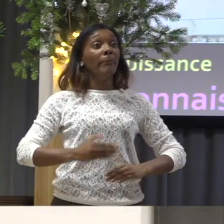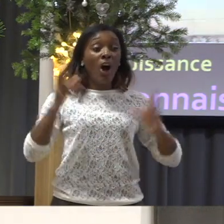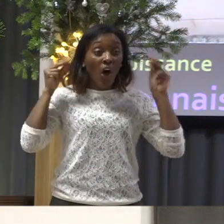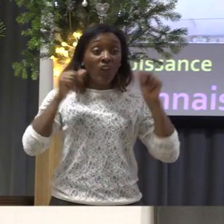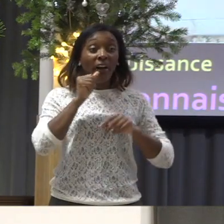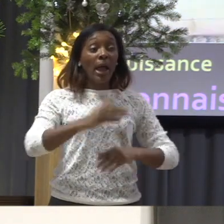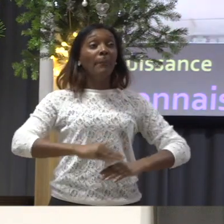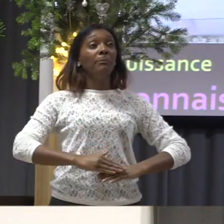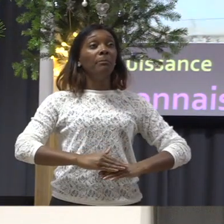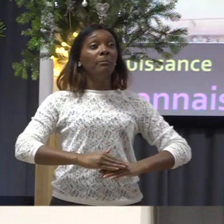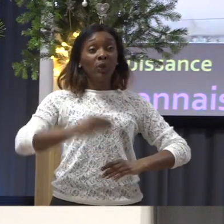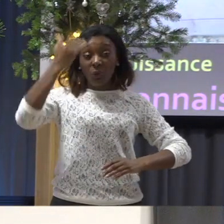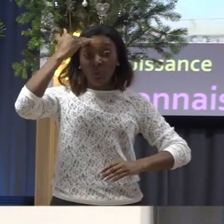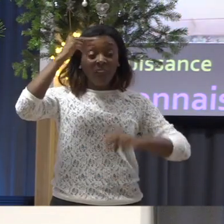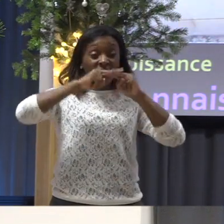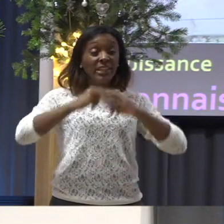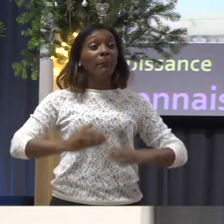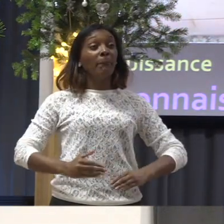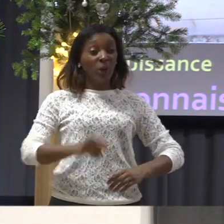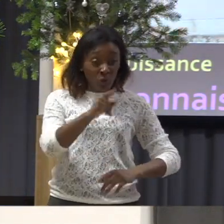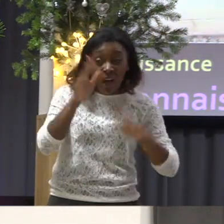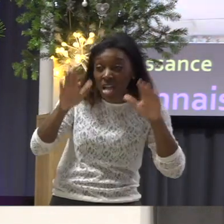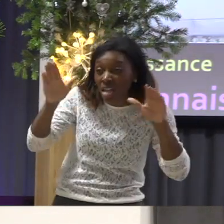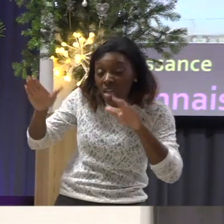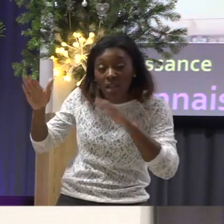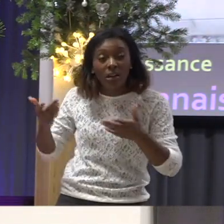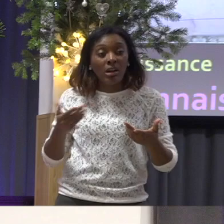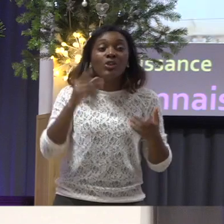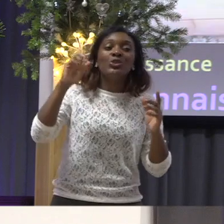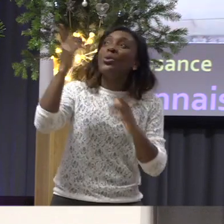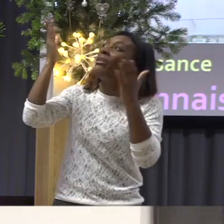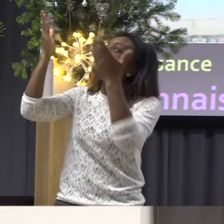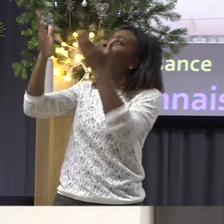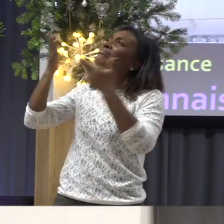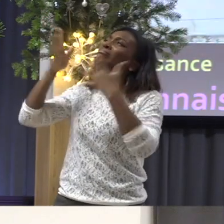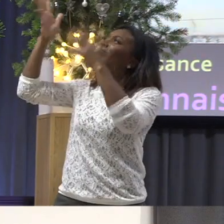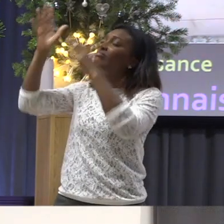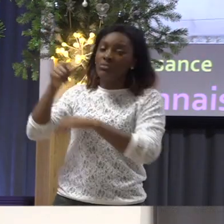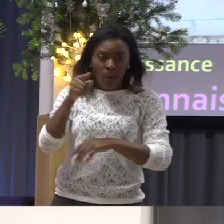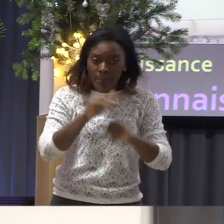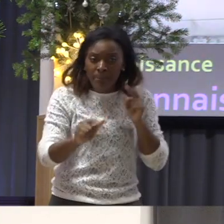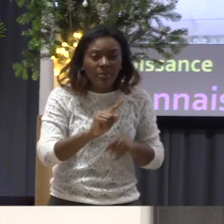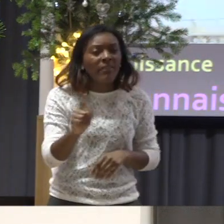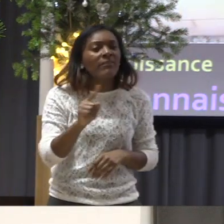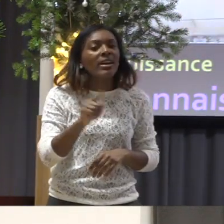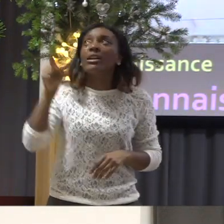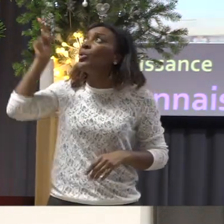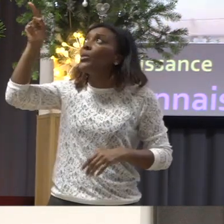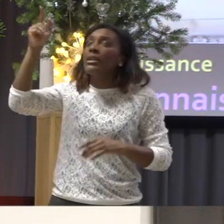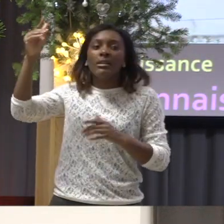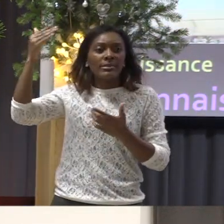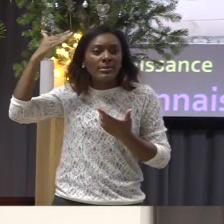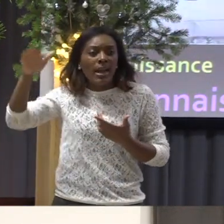qui ne savent rien. Et tu n'as pas glorifié le Dieu qui a dans sa main